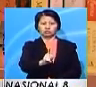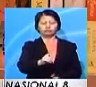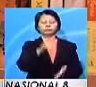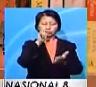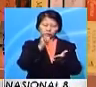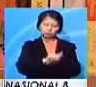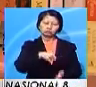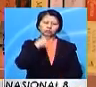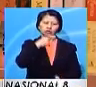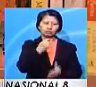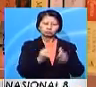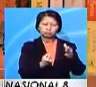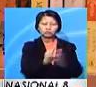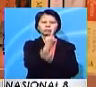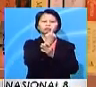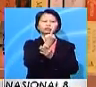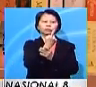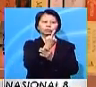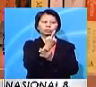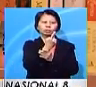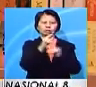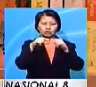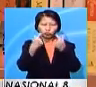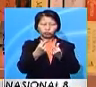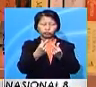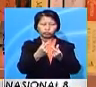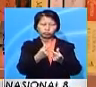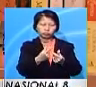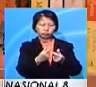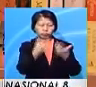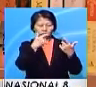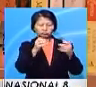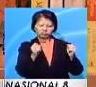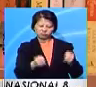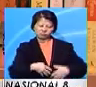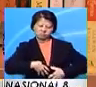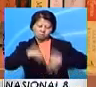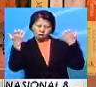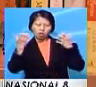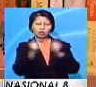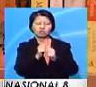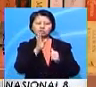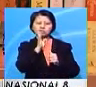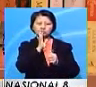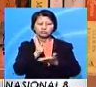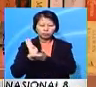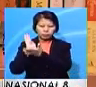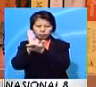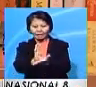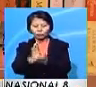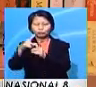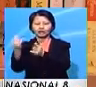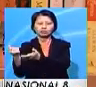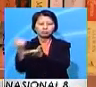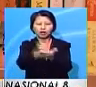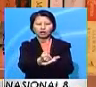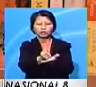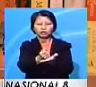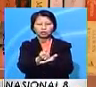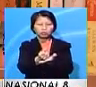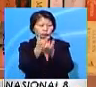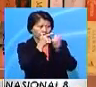itu dikatakan timbul dikatakan beberapa kumpulan militan di Kashmir yang dikatakan dibantu oleh Pakistan.